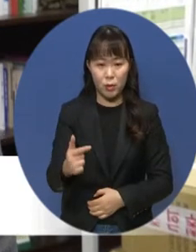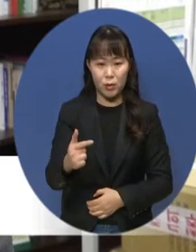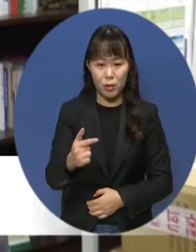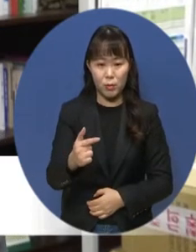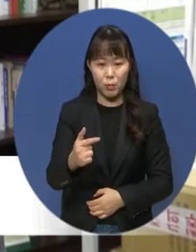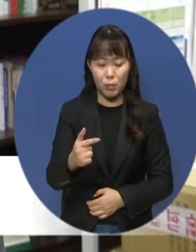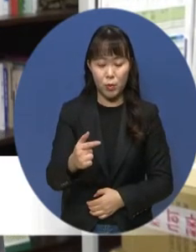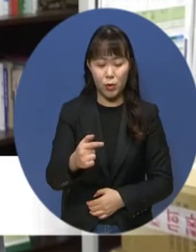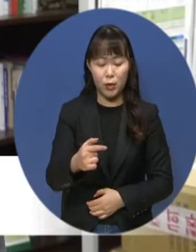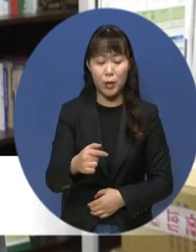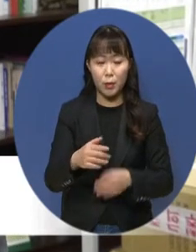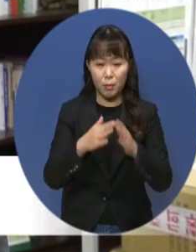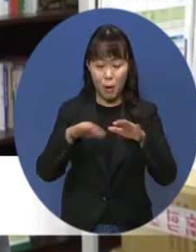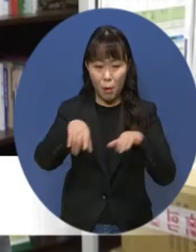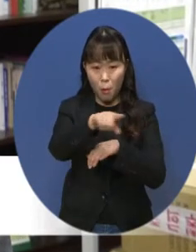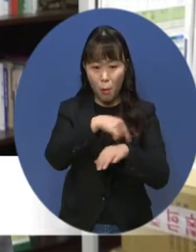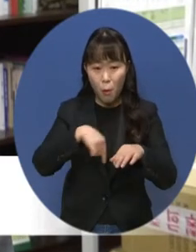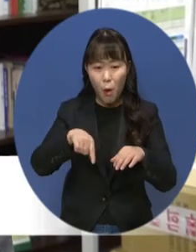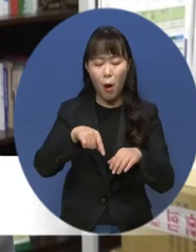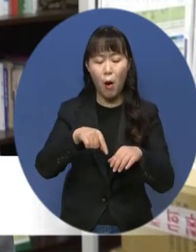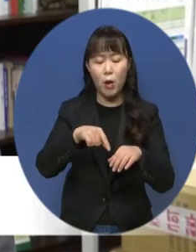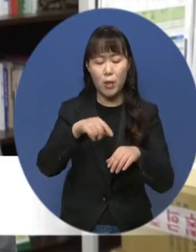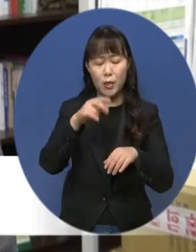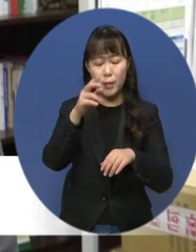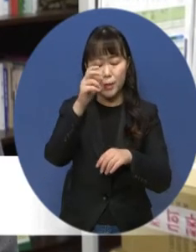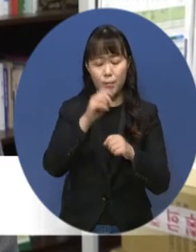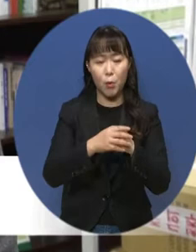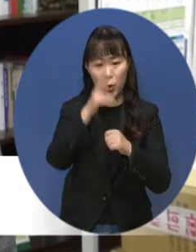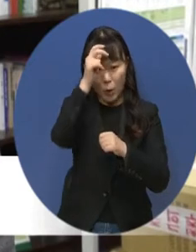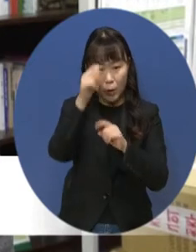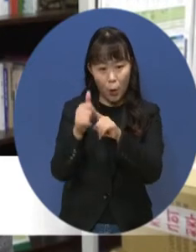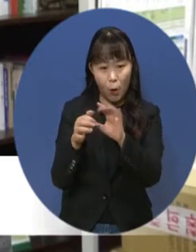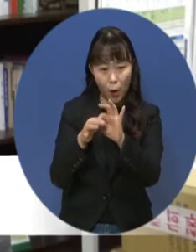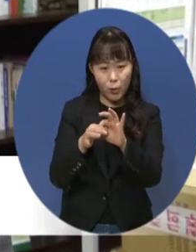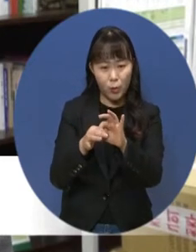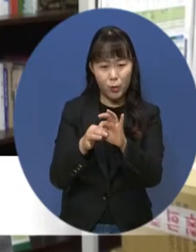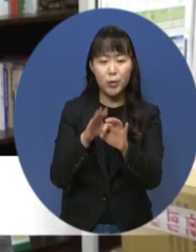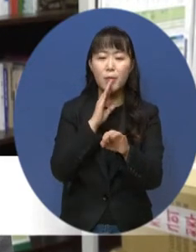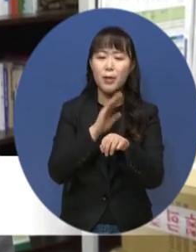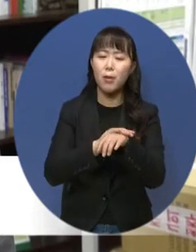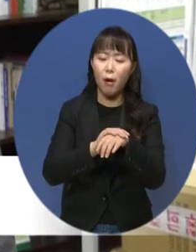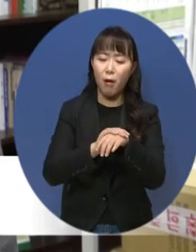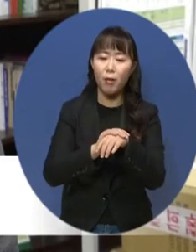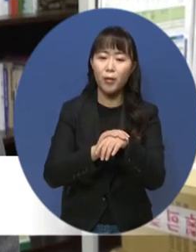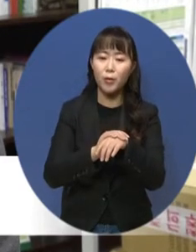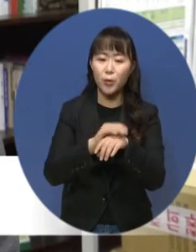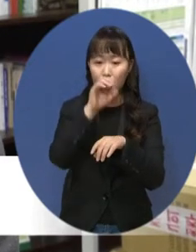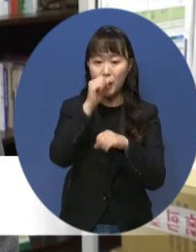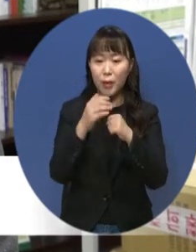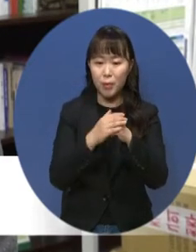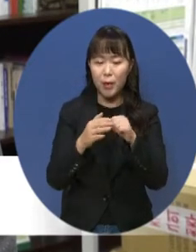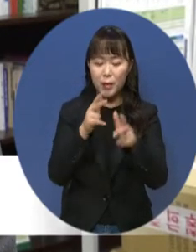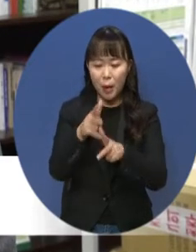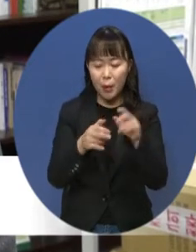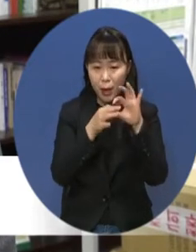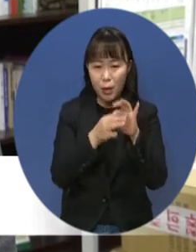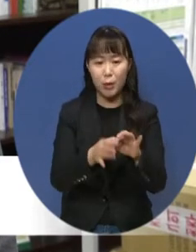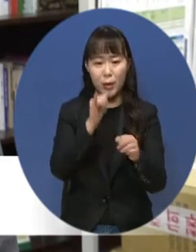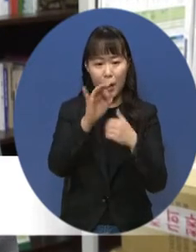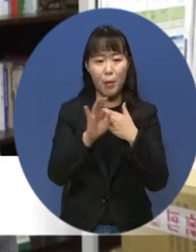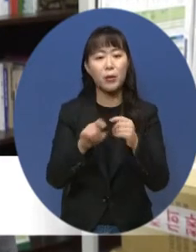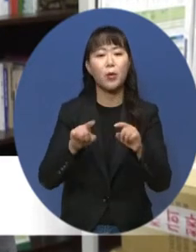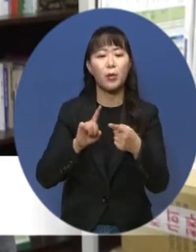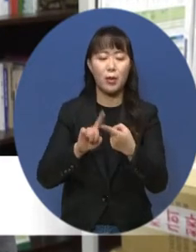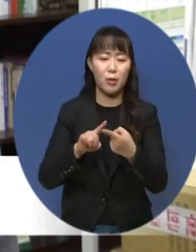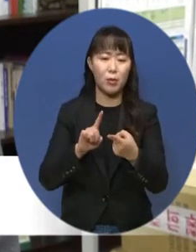통해서 이렇게 또 좋은 저희가 이제 결연의 시간이 된 것 같아서 제가 뭐 사업이 지속되는 한 이런